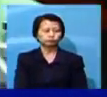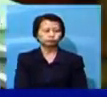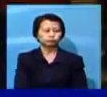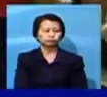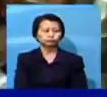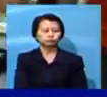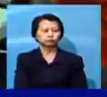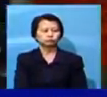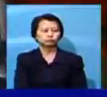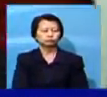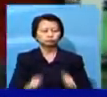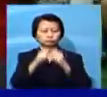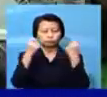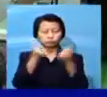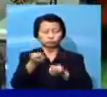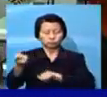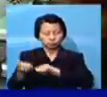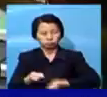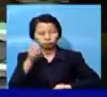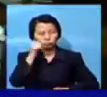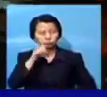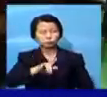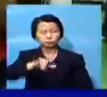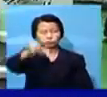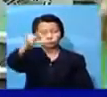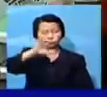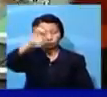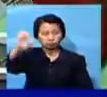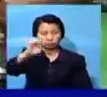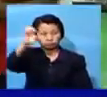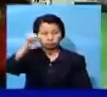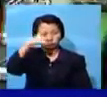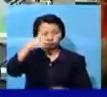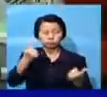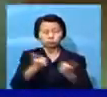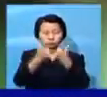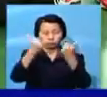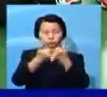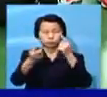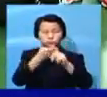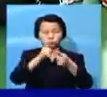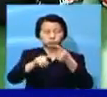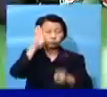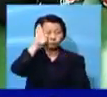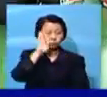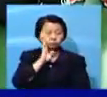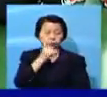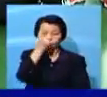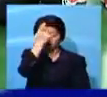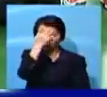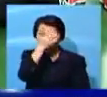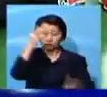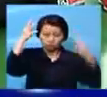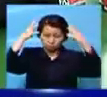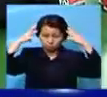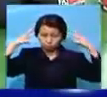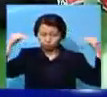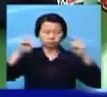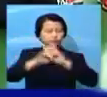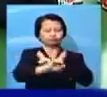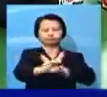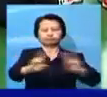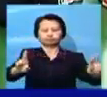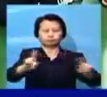nan pasukan okia wanita akan terbang ke eropah bulan hadapan untuk perlawanan persahabatan di Belgium gererman dan Belanda sebagai